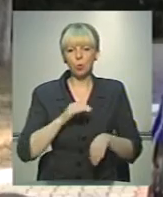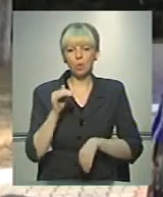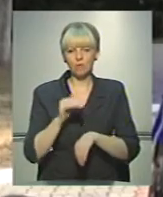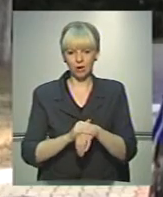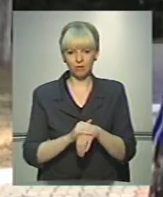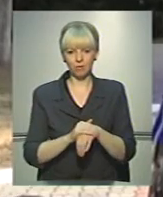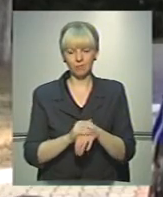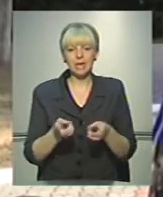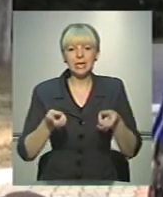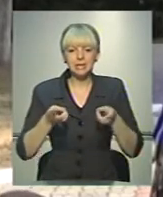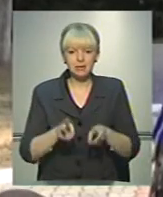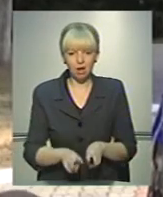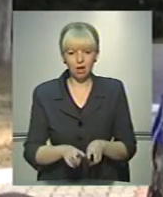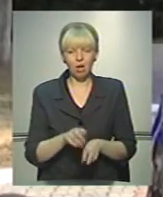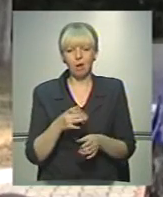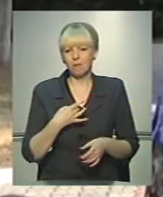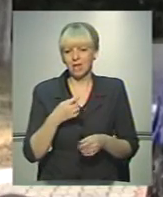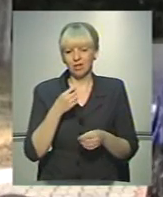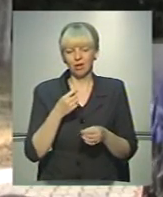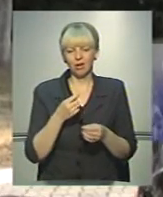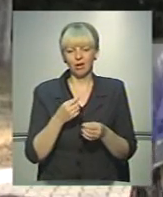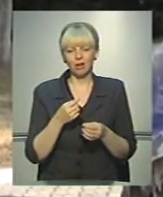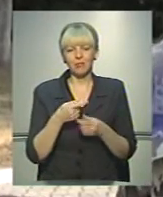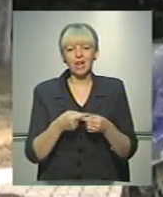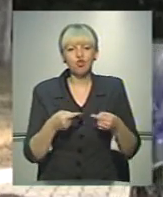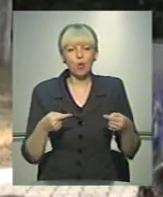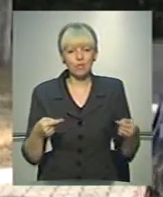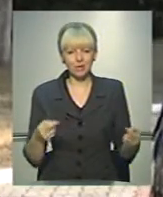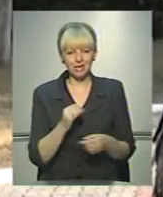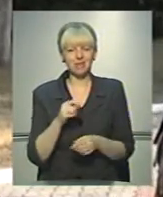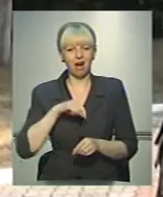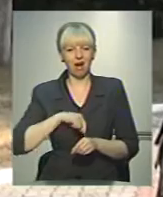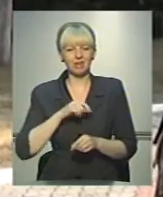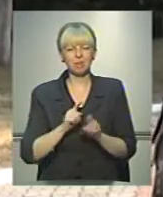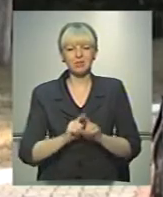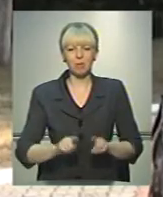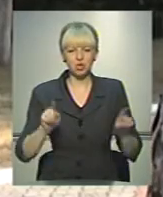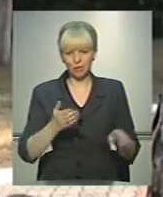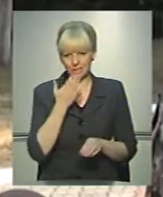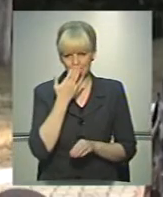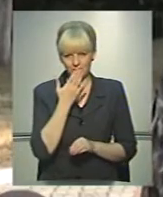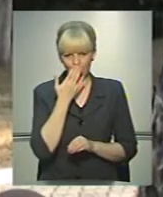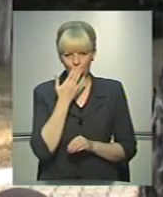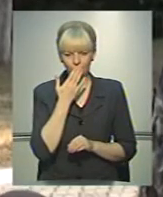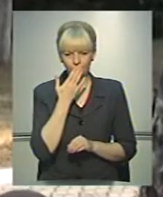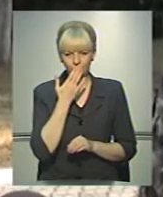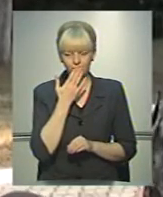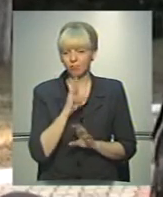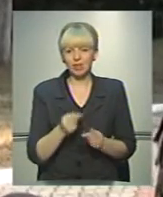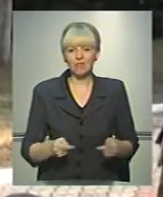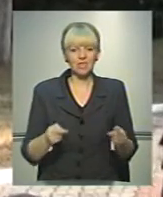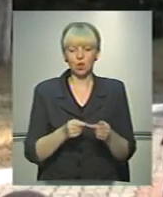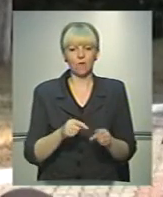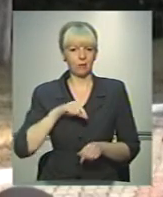виявлено залишки білої прозорої речовини із характерним специфічним запахом